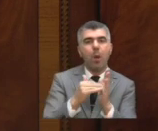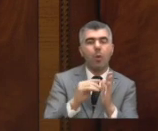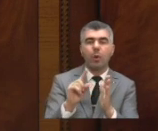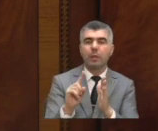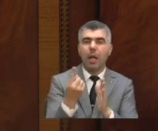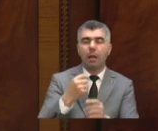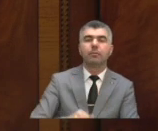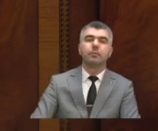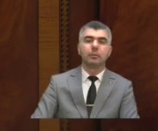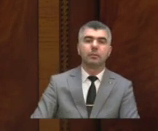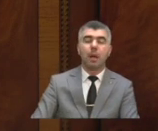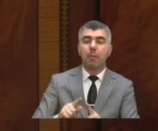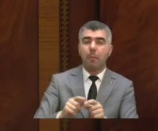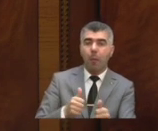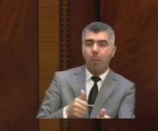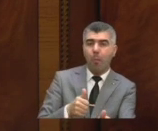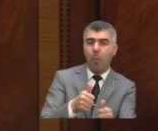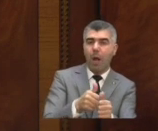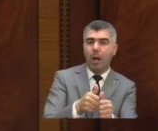ولمواكبة